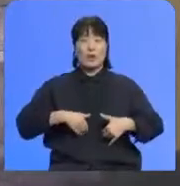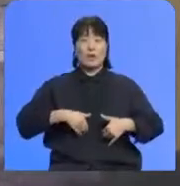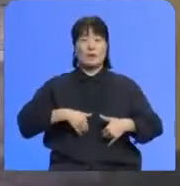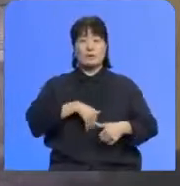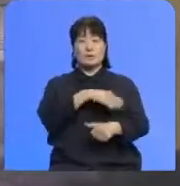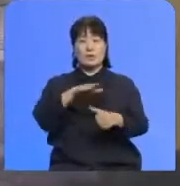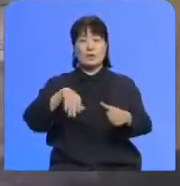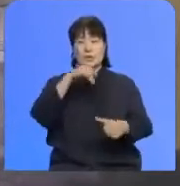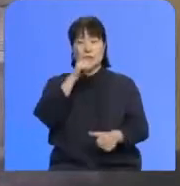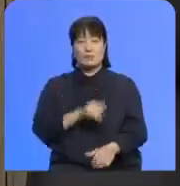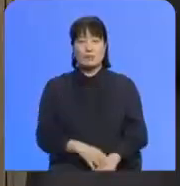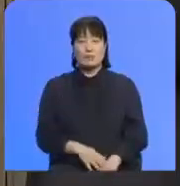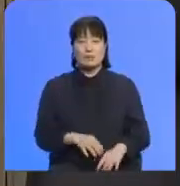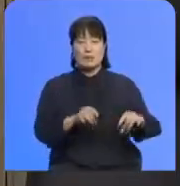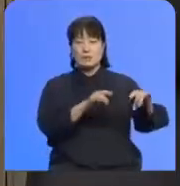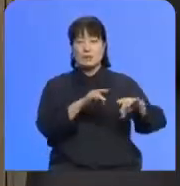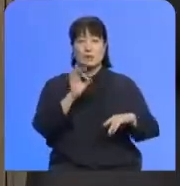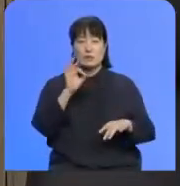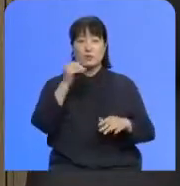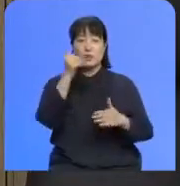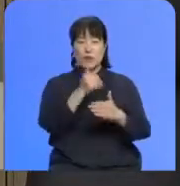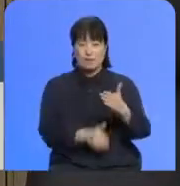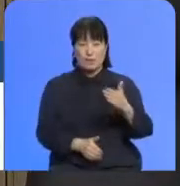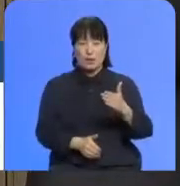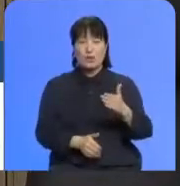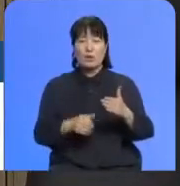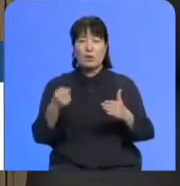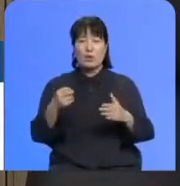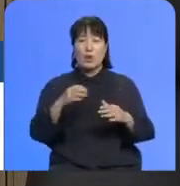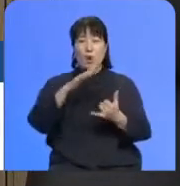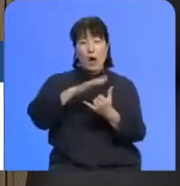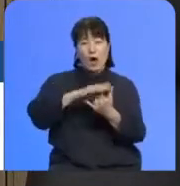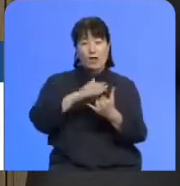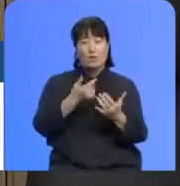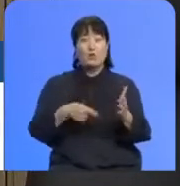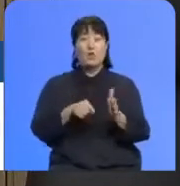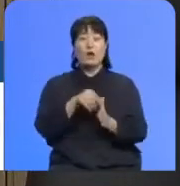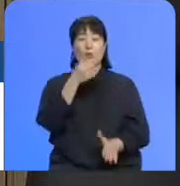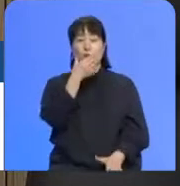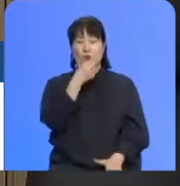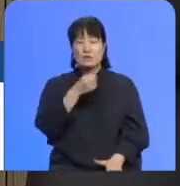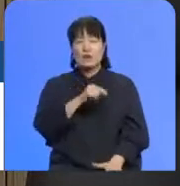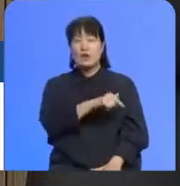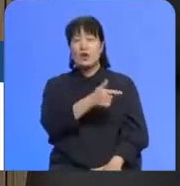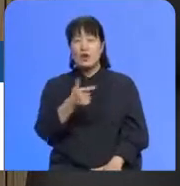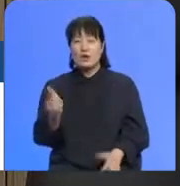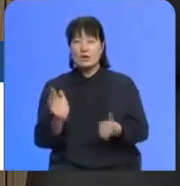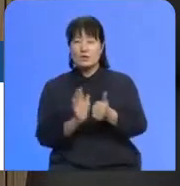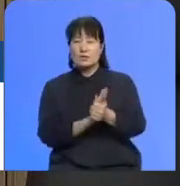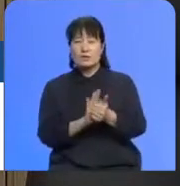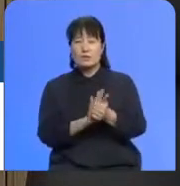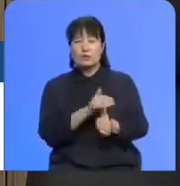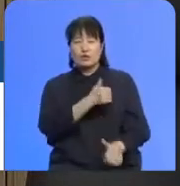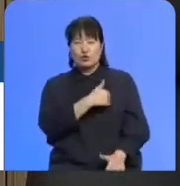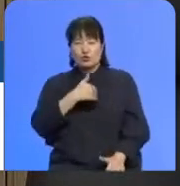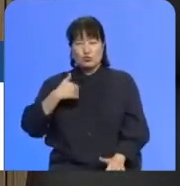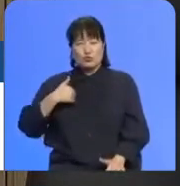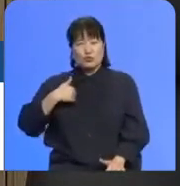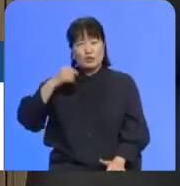제기됩니다. 정기요금 감면이라든가 아이들을 위한 뭐 복지라든가 이런 다양한 서비스도